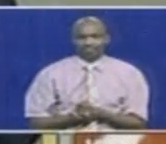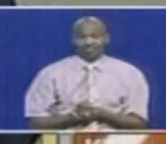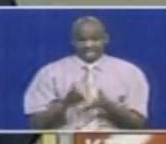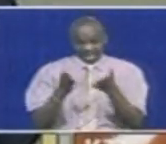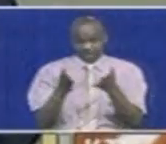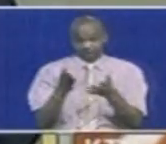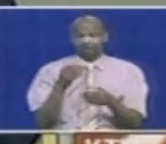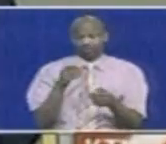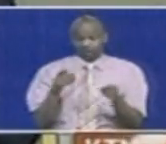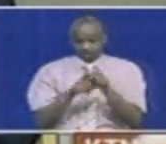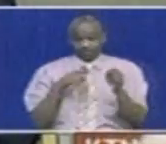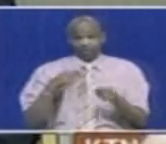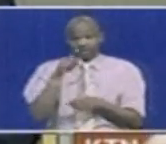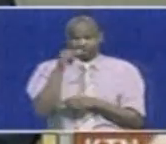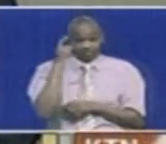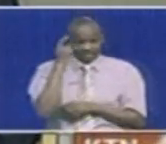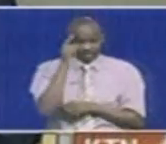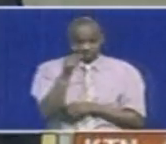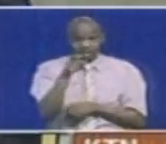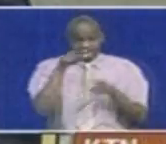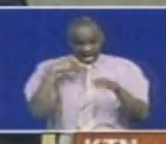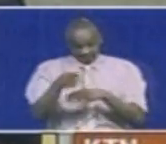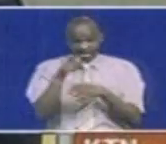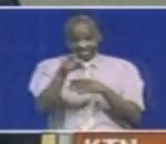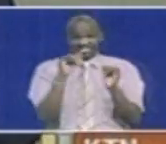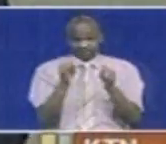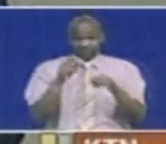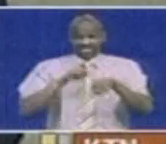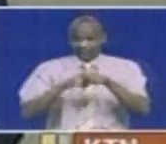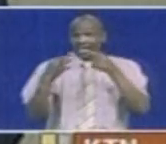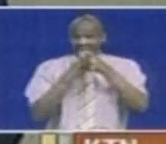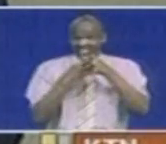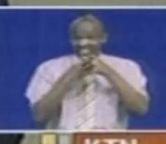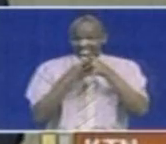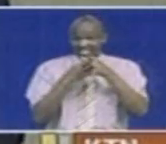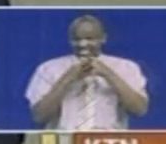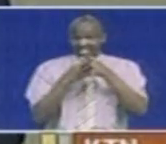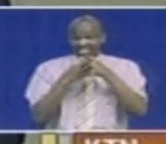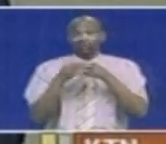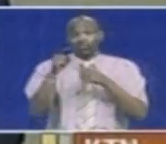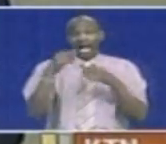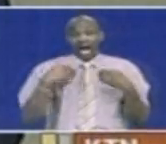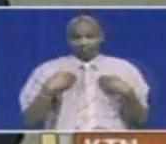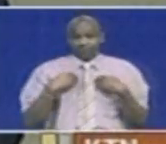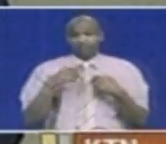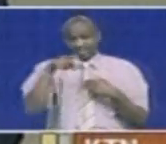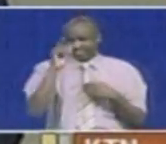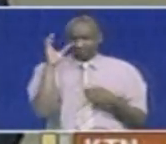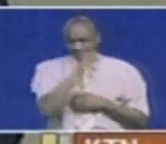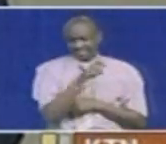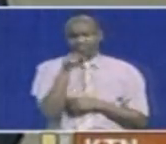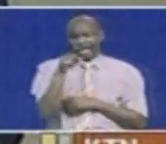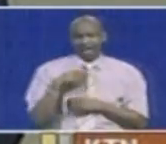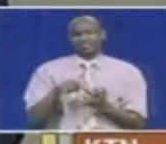Na mtazamaji, vile vile kukumbusha hii leo kwenye taarifa, baada ya taarifa hizi mwendo wa saa 2 mtazamaji, basi kutakuwa ama usikose yale